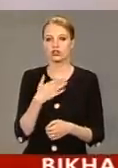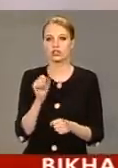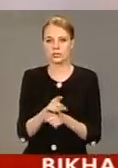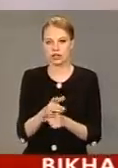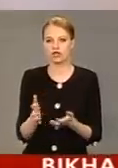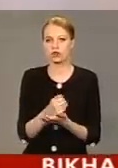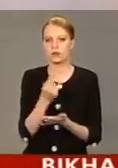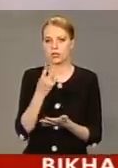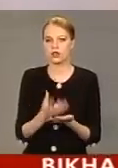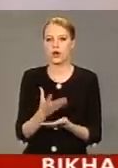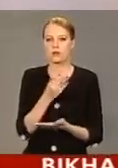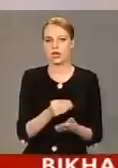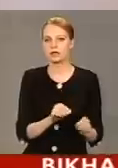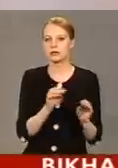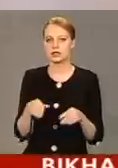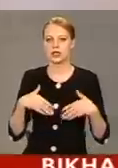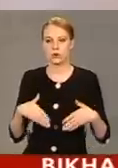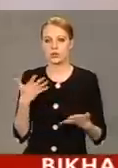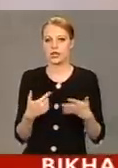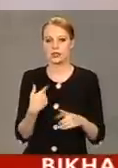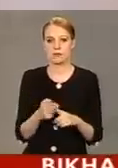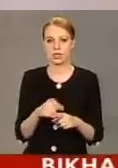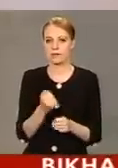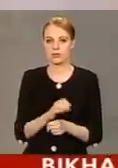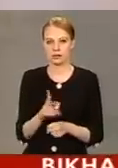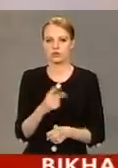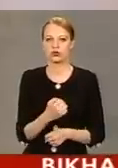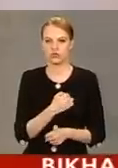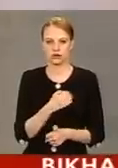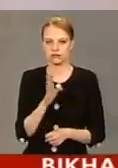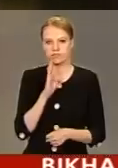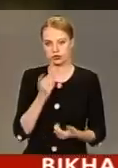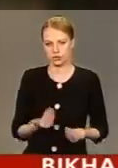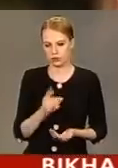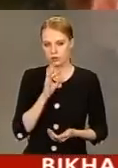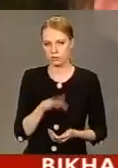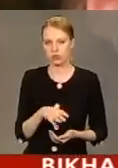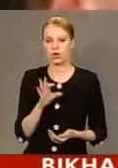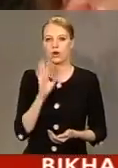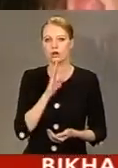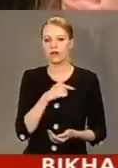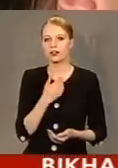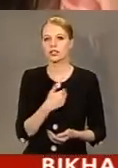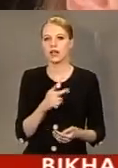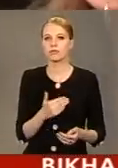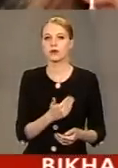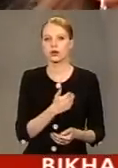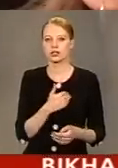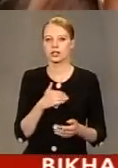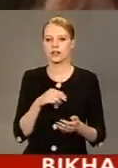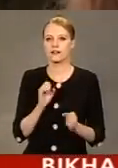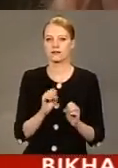для оплати пересадки легких. Если мы это не сделаем, к сожалению, Таня не выживет. Она говорит, что так хотела выдать тебя